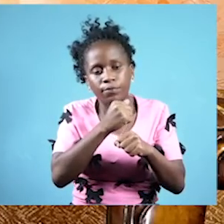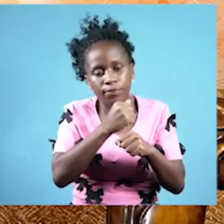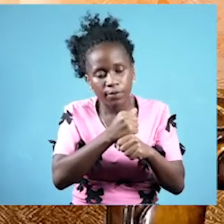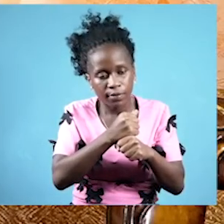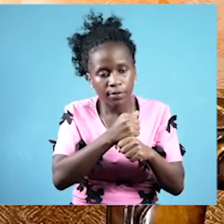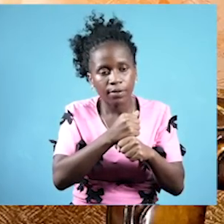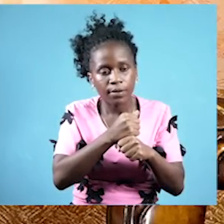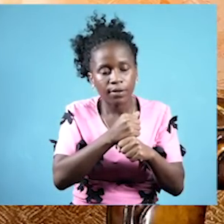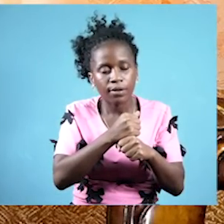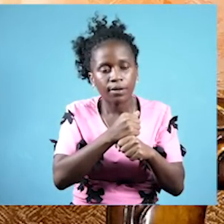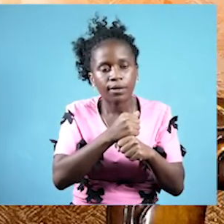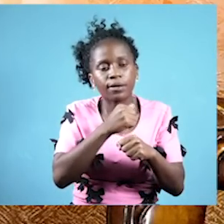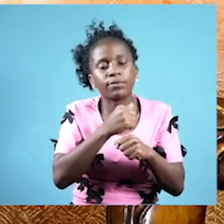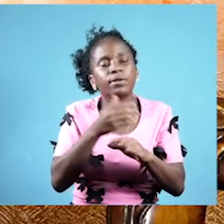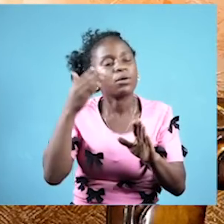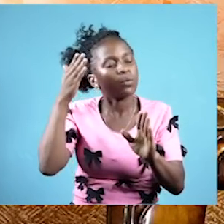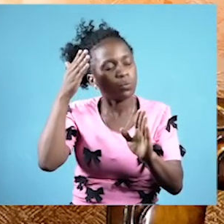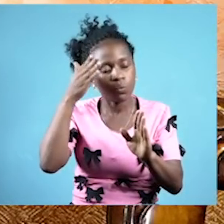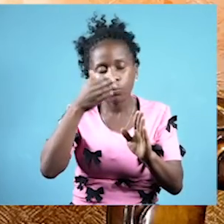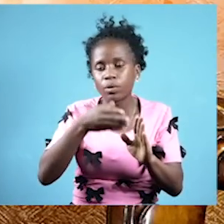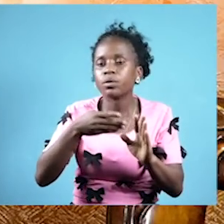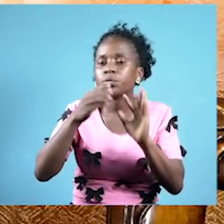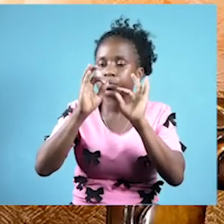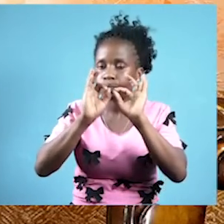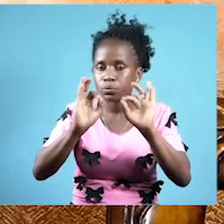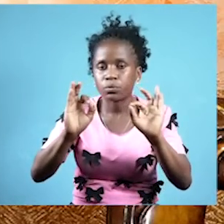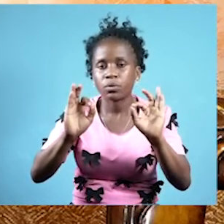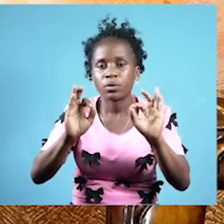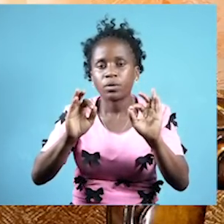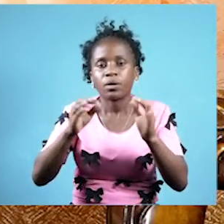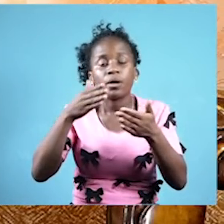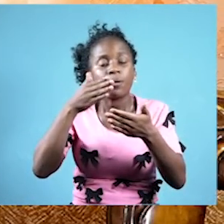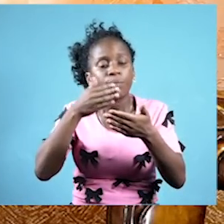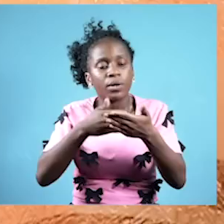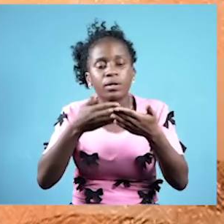na kila analifanya analifanya kwa dhamira njema sana.